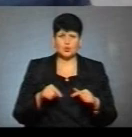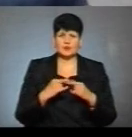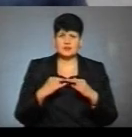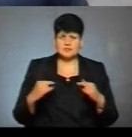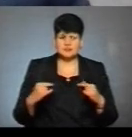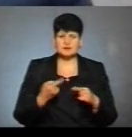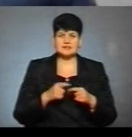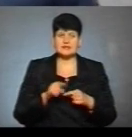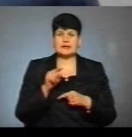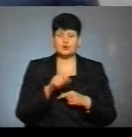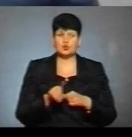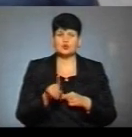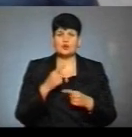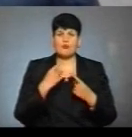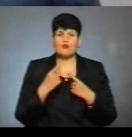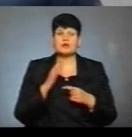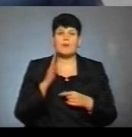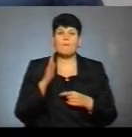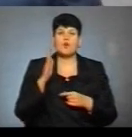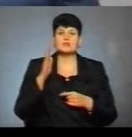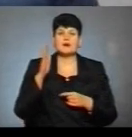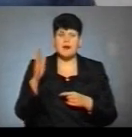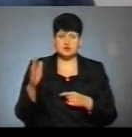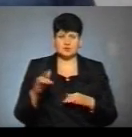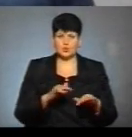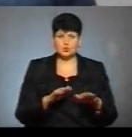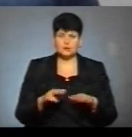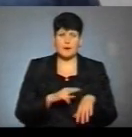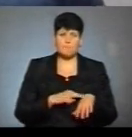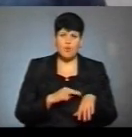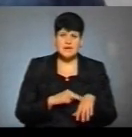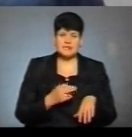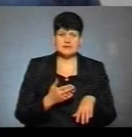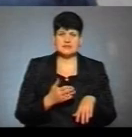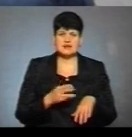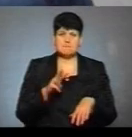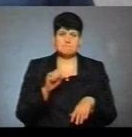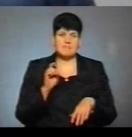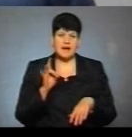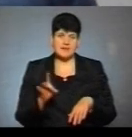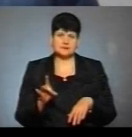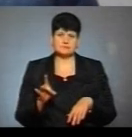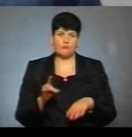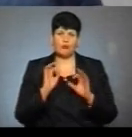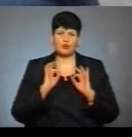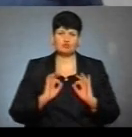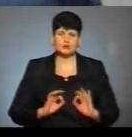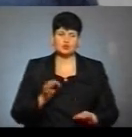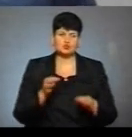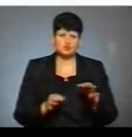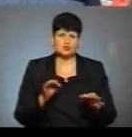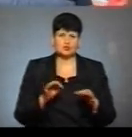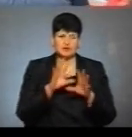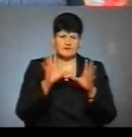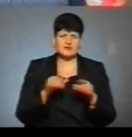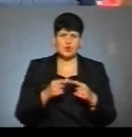Круглий стіл для того, щоб говорити подальші рухи поліції, мерії, прокуратури, суду, ну, всіх органів